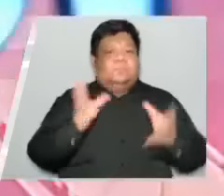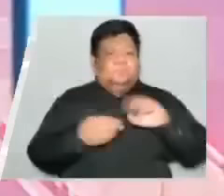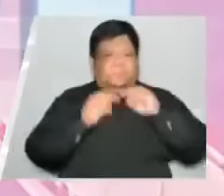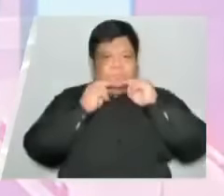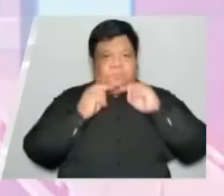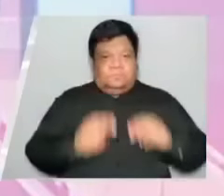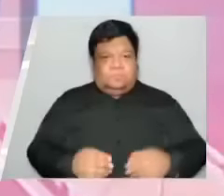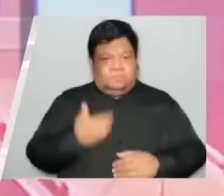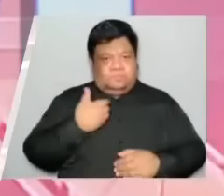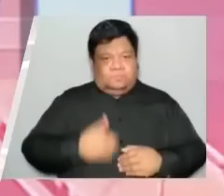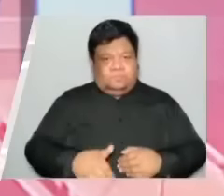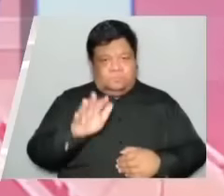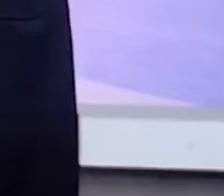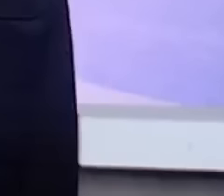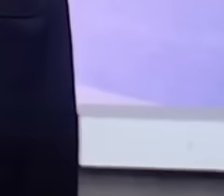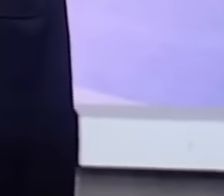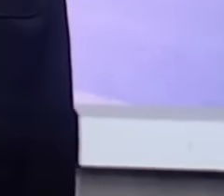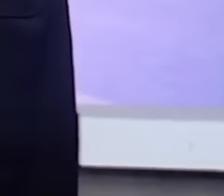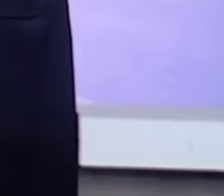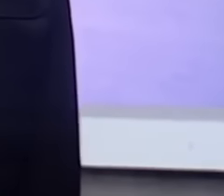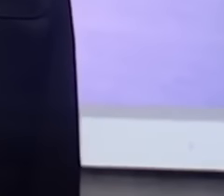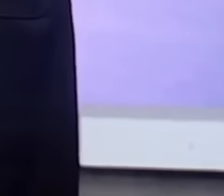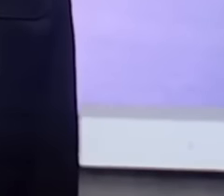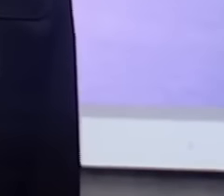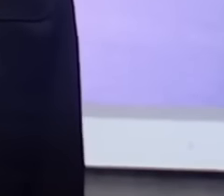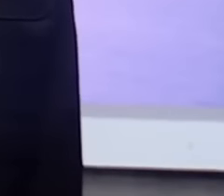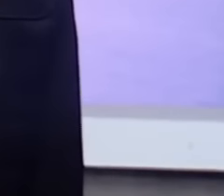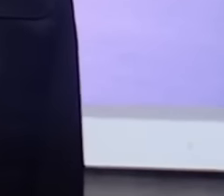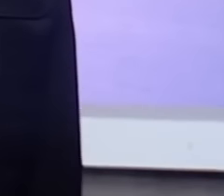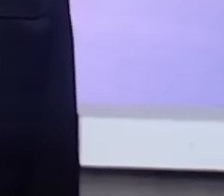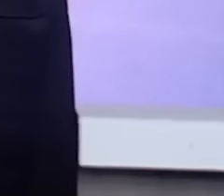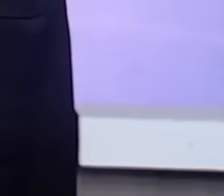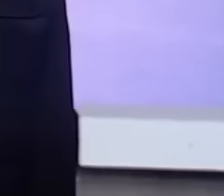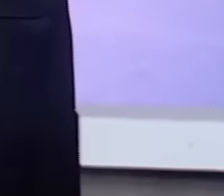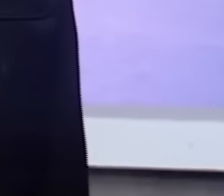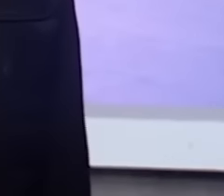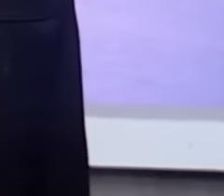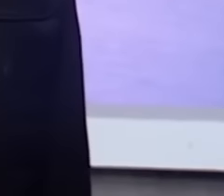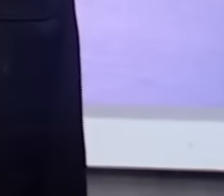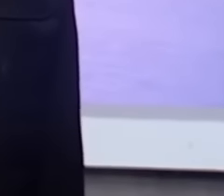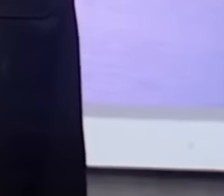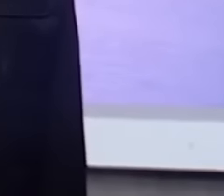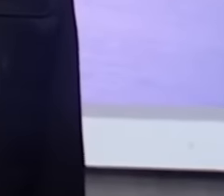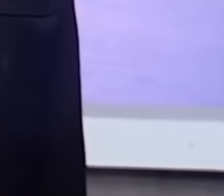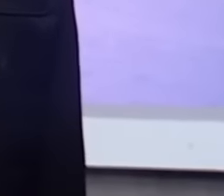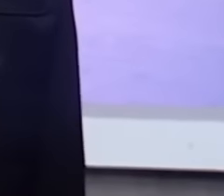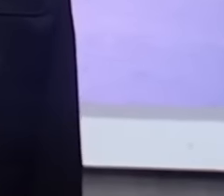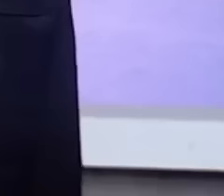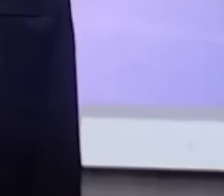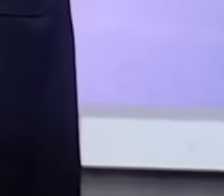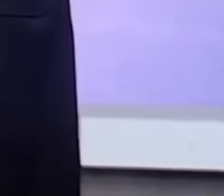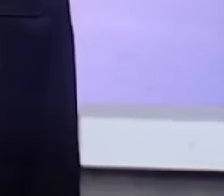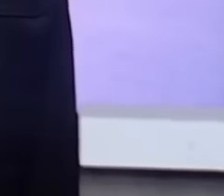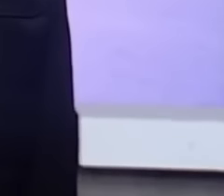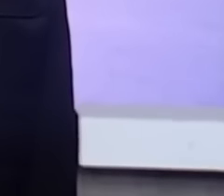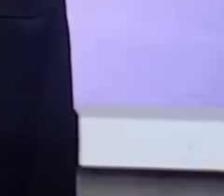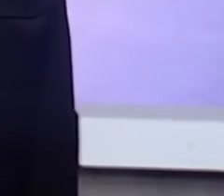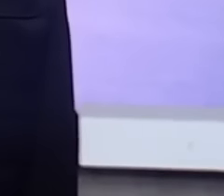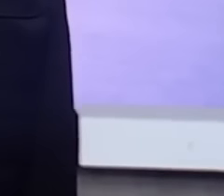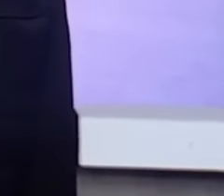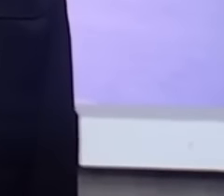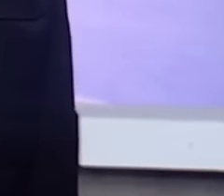ang inyong saksi. Mga Kapuso, sama-sama tayong maging saksi. Mag-subscribe sa GMA Integrated News